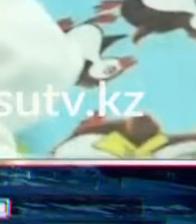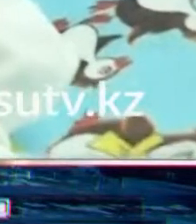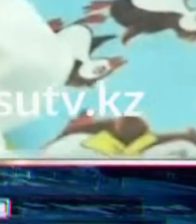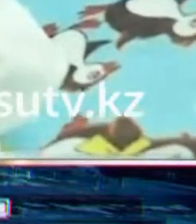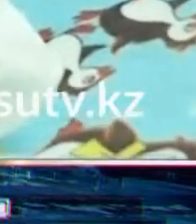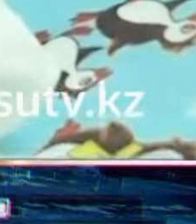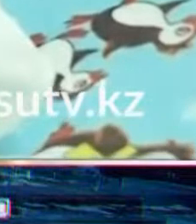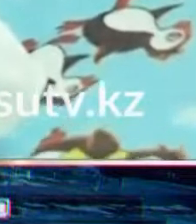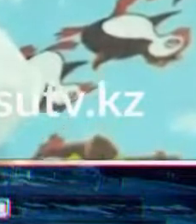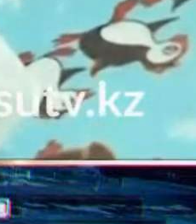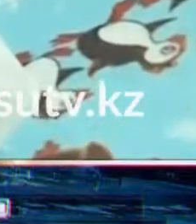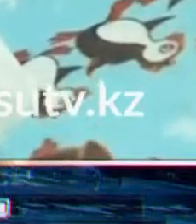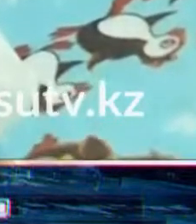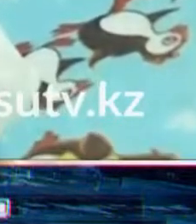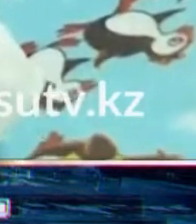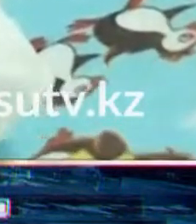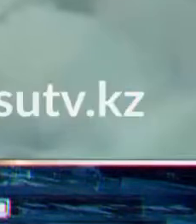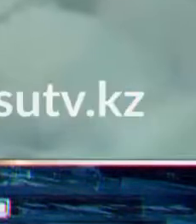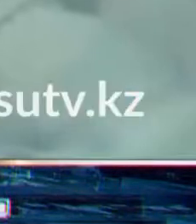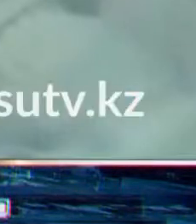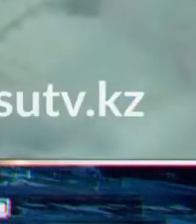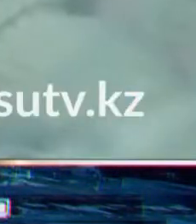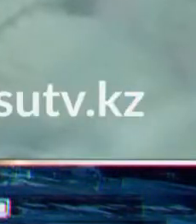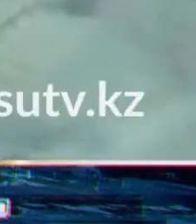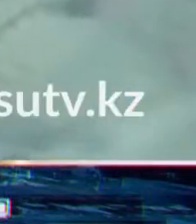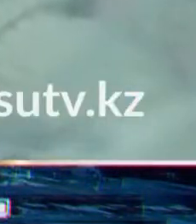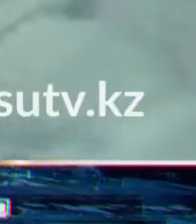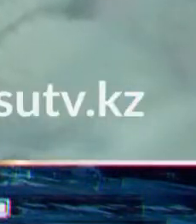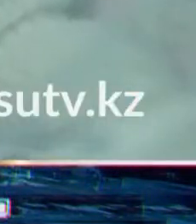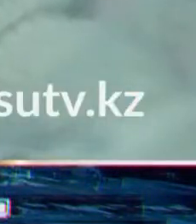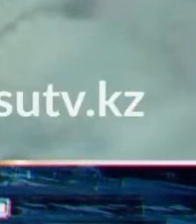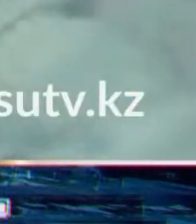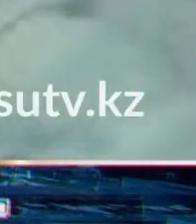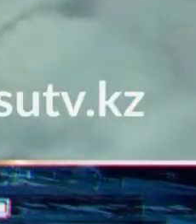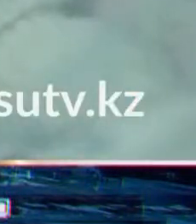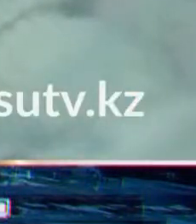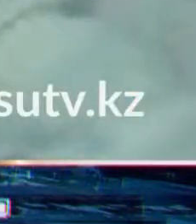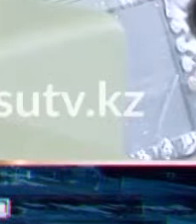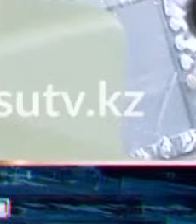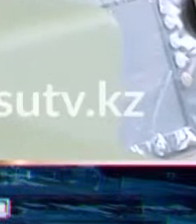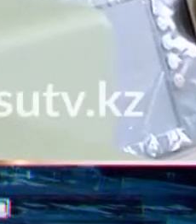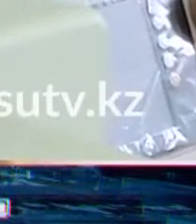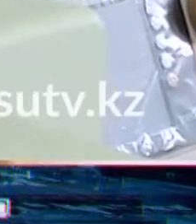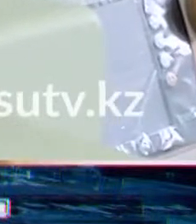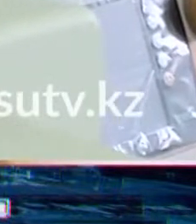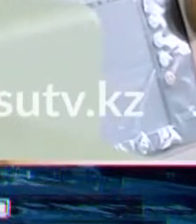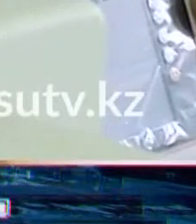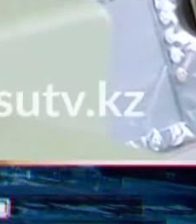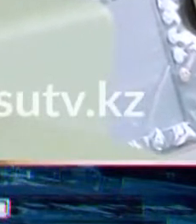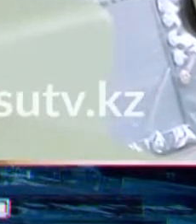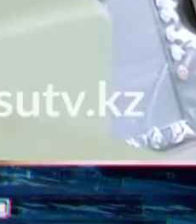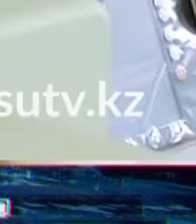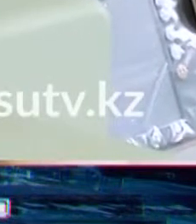Талдықорғанда тұңғыш рет несеп жыныс жүйесінде туа бітті ақауы бар шақалаққа ота жасалды. Әзірге Еуропа дәрігерлері ғана тәуекелге барған